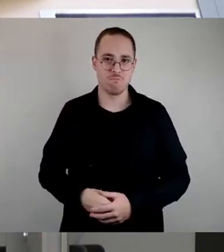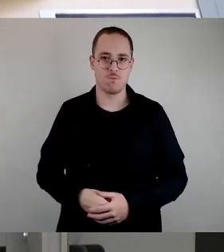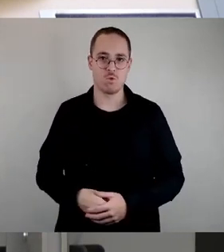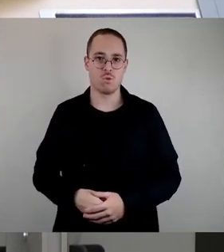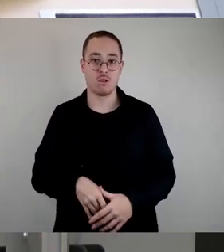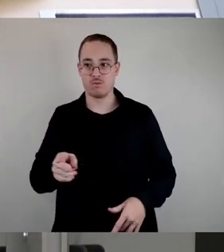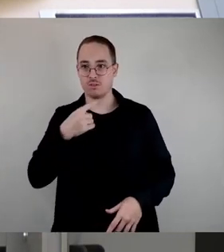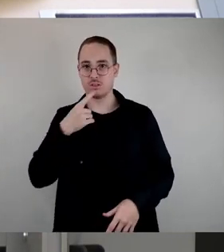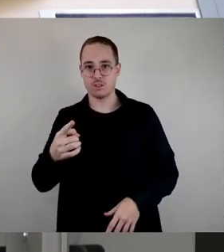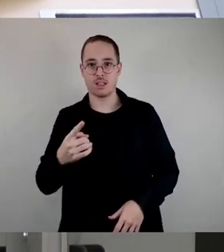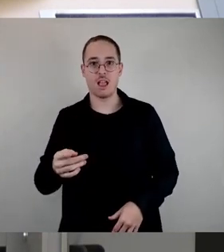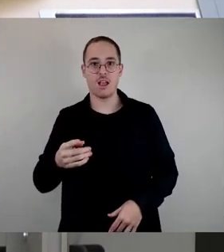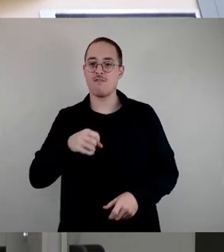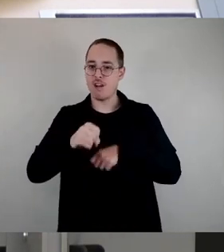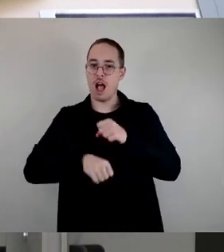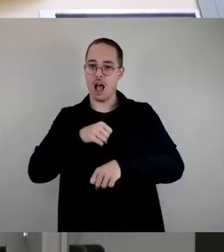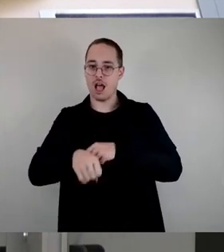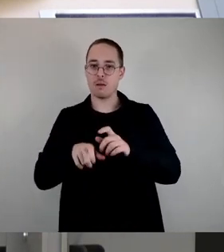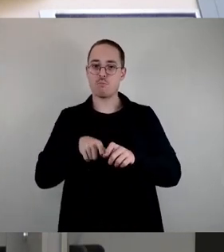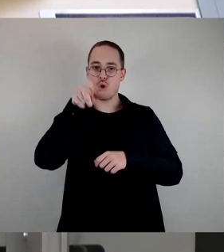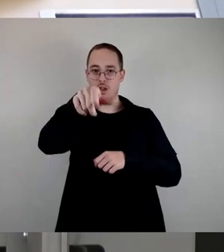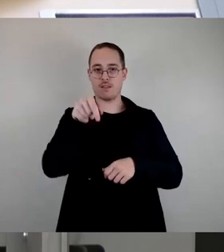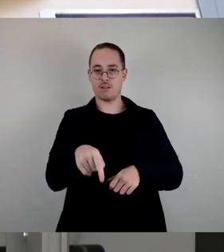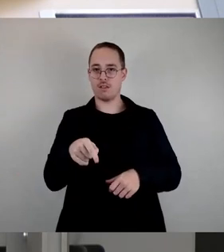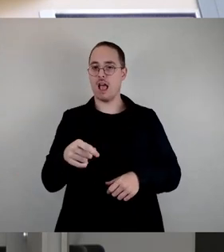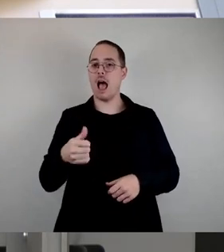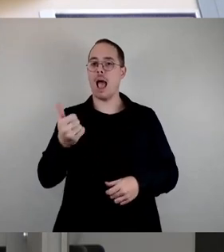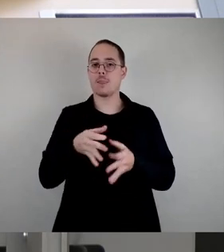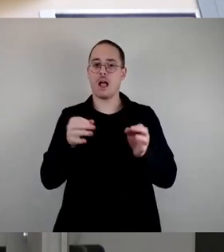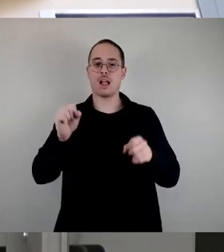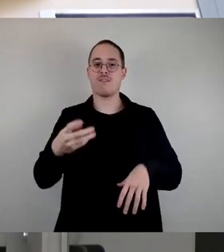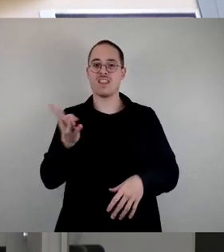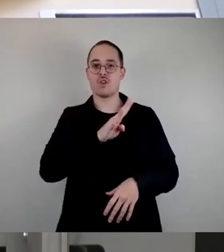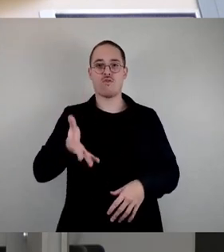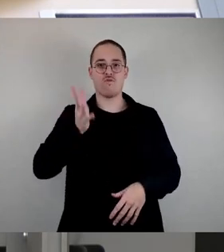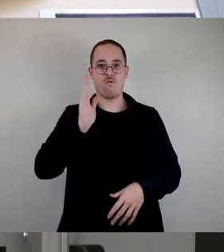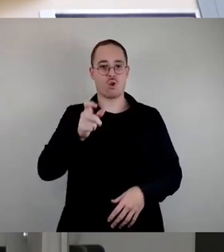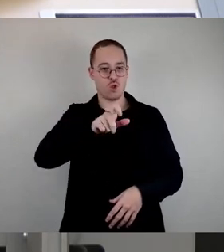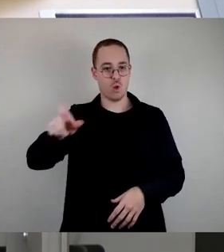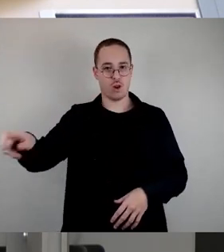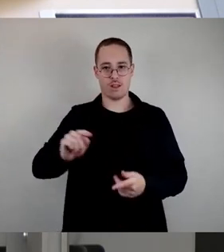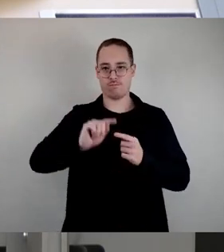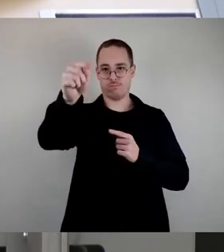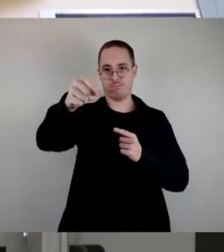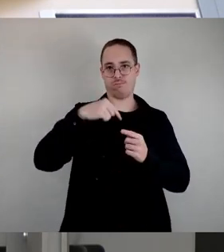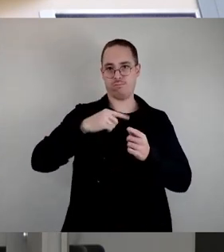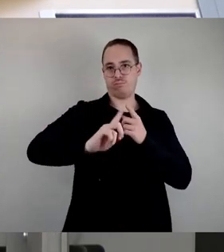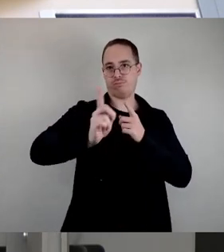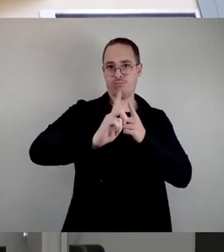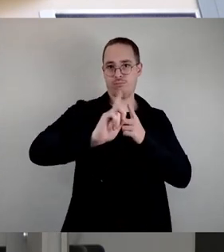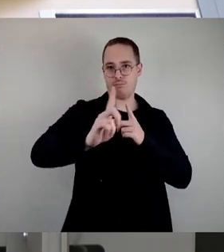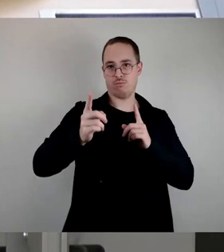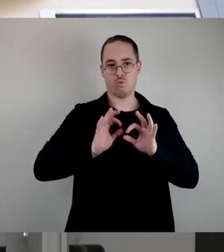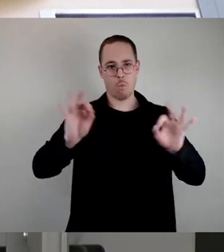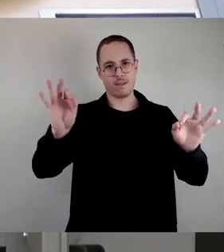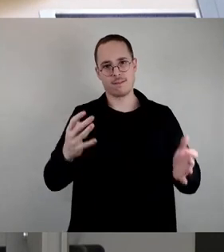4.500 Menschen auf die andere Seite bringt, das sind ganz andere Dimensionen. Sie reden davon, dass